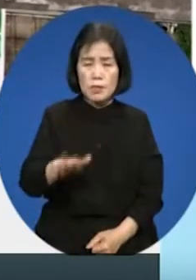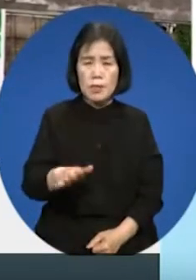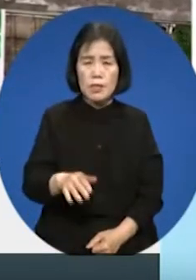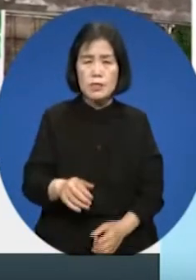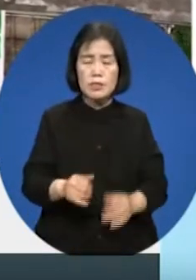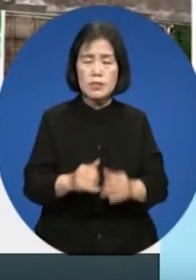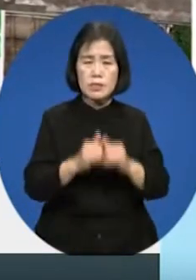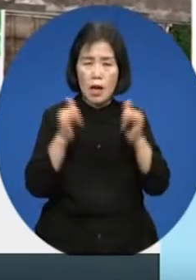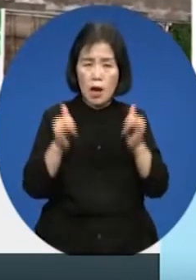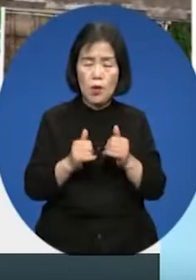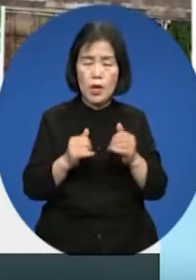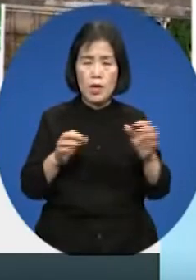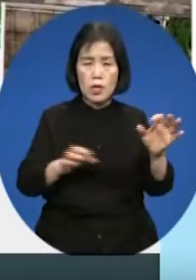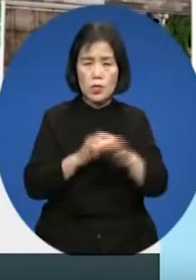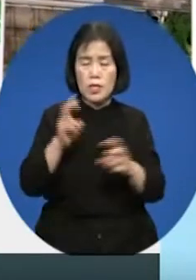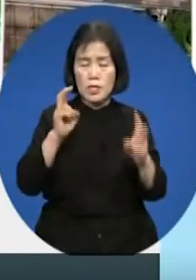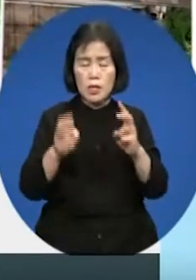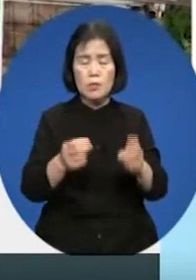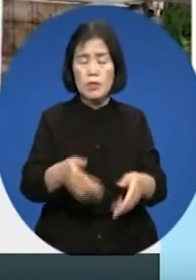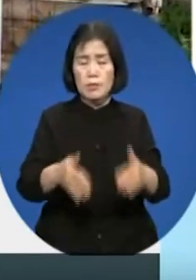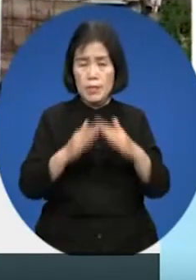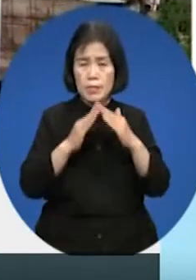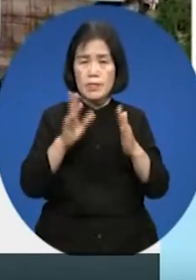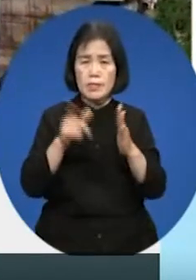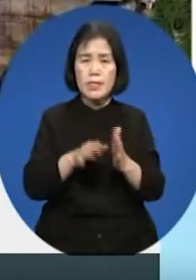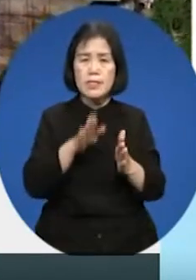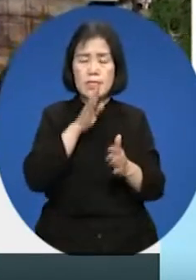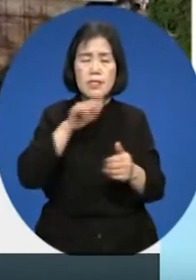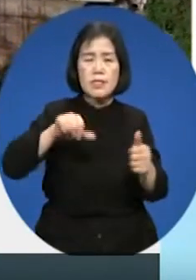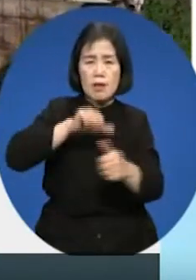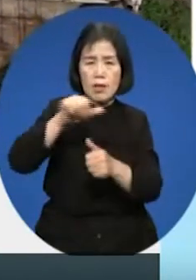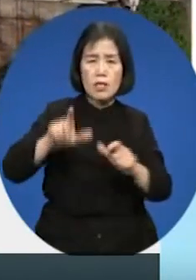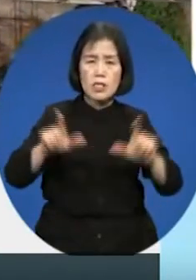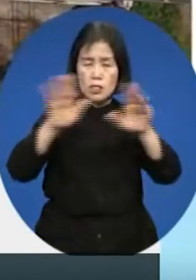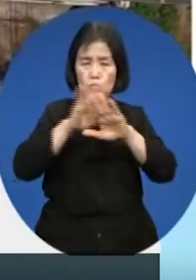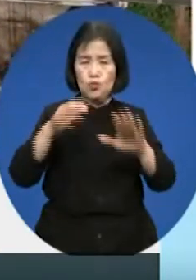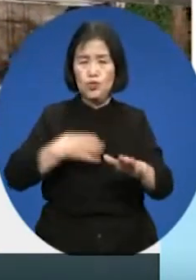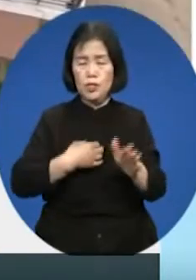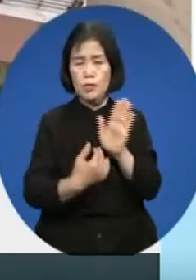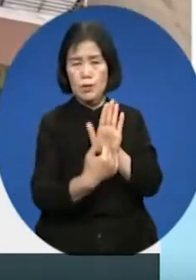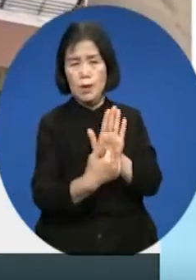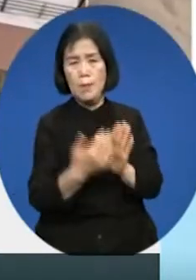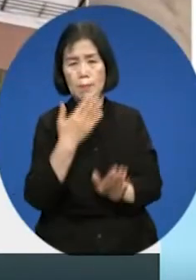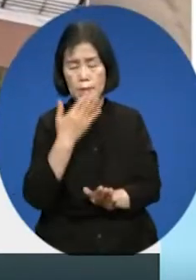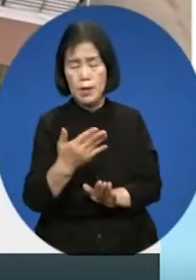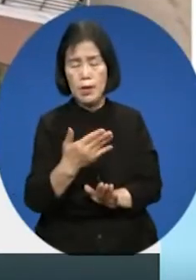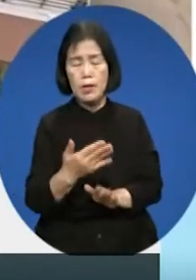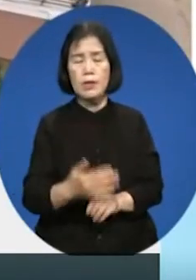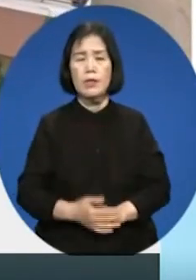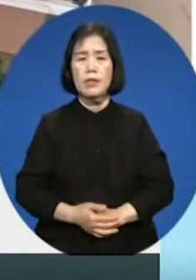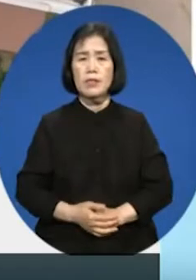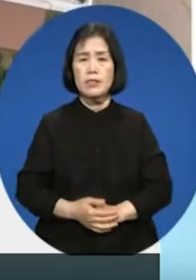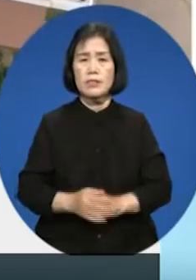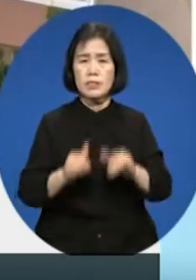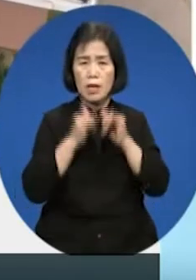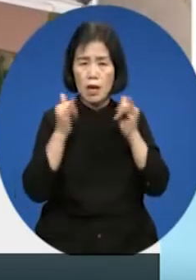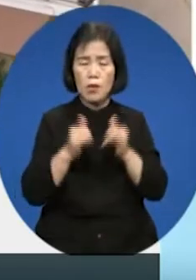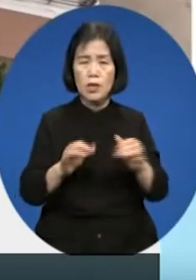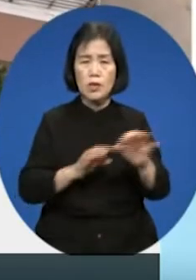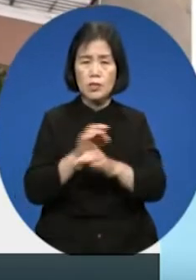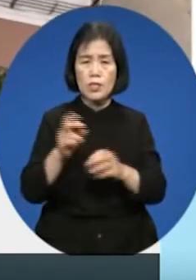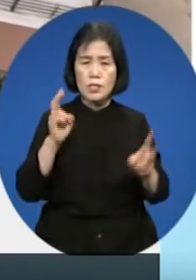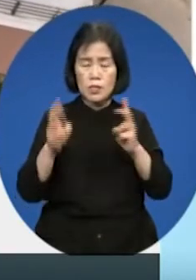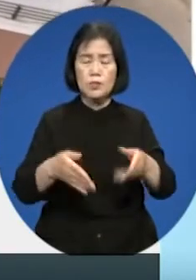사회적 경제 기업을 만들 때도 친환경 기후위기 대응할 수 있는 그런 여러 가지 사회적 경제